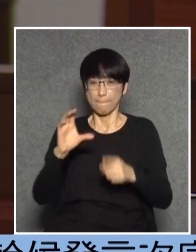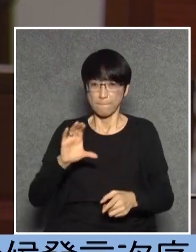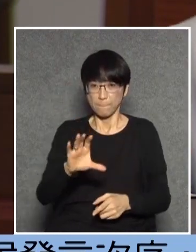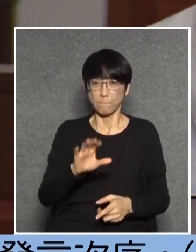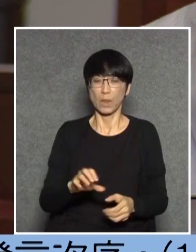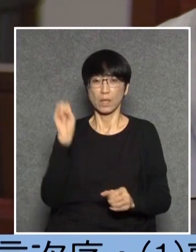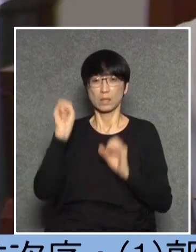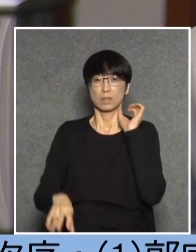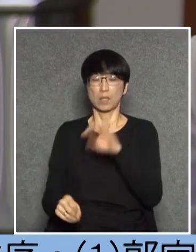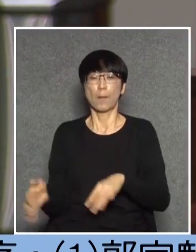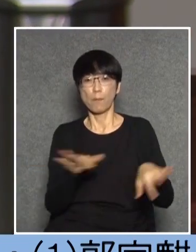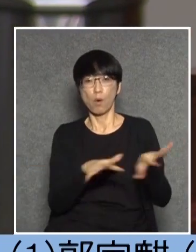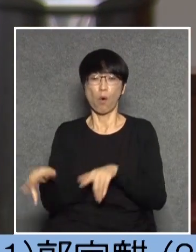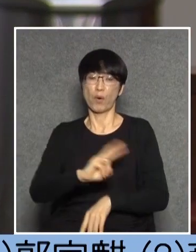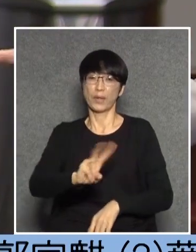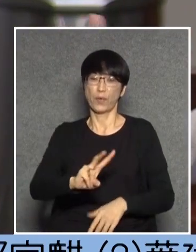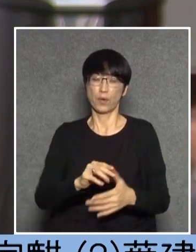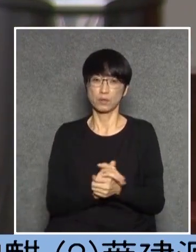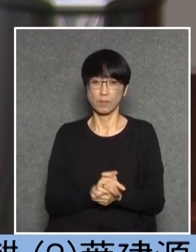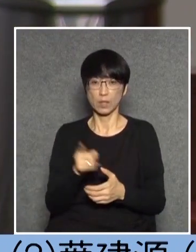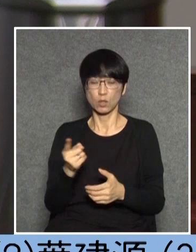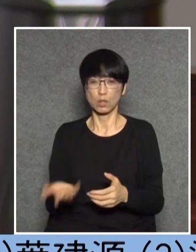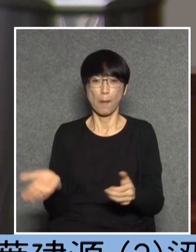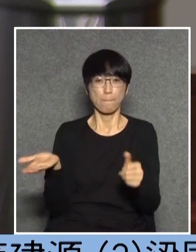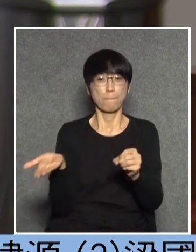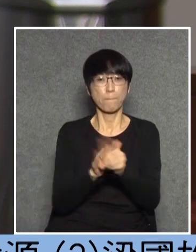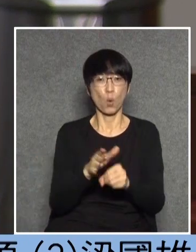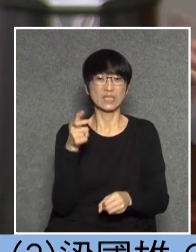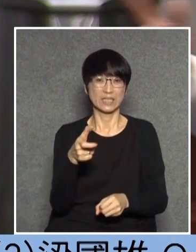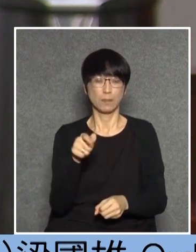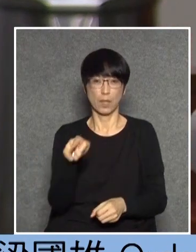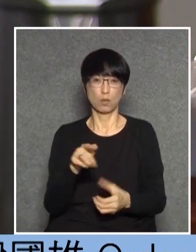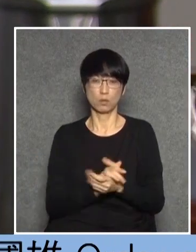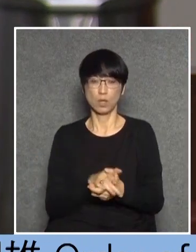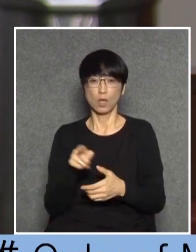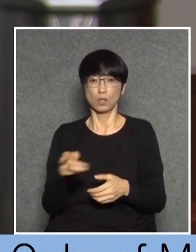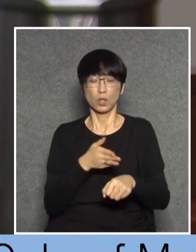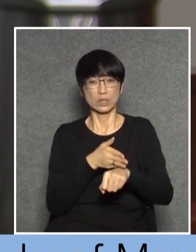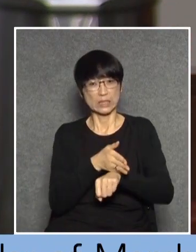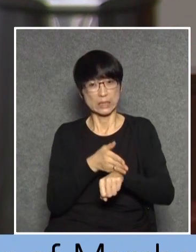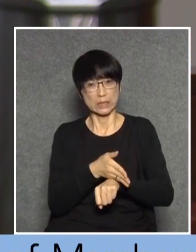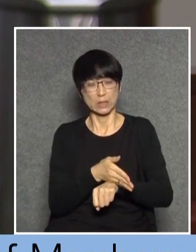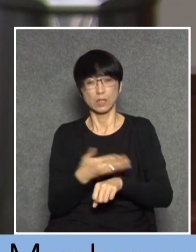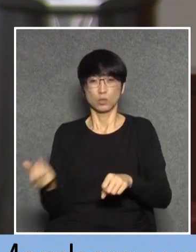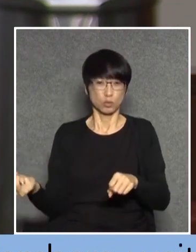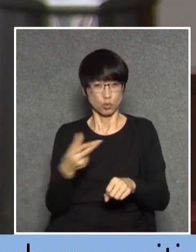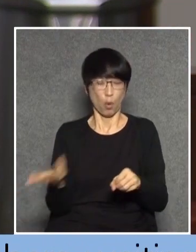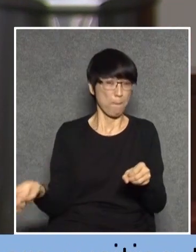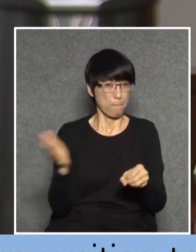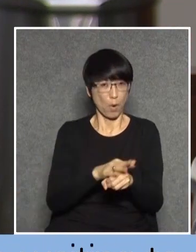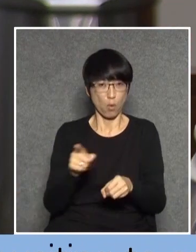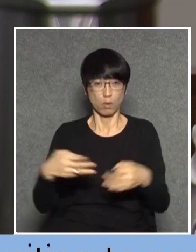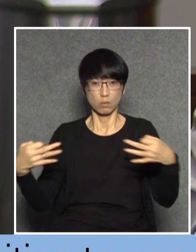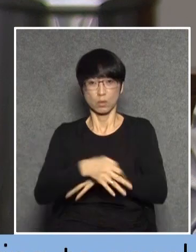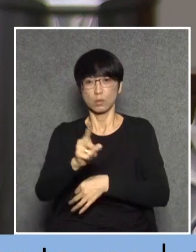咸水海。更加荒謬的就是仲要貼錢俾佢，佢延期咧仲要貼錢俾佢。哇！嗰份合約唔知